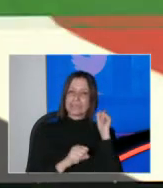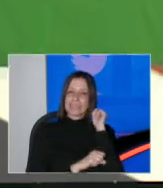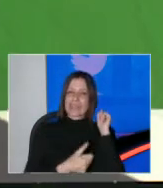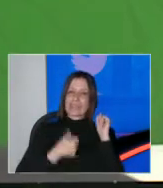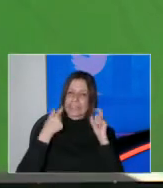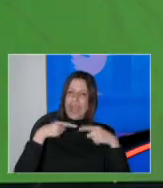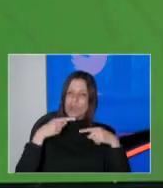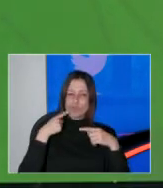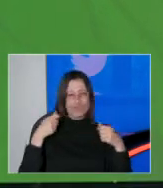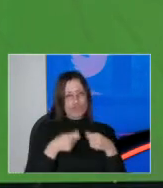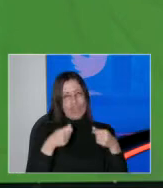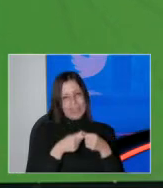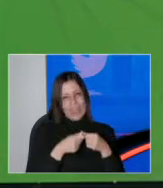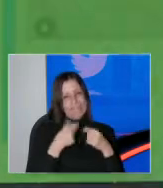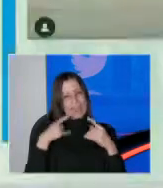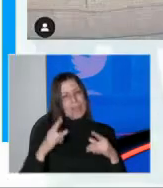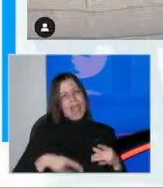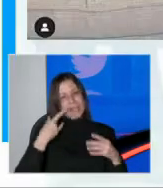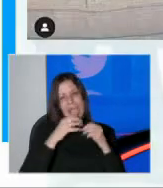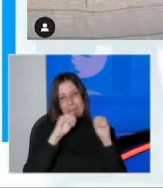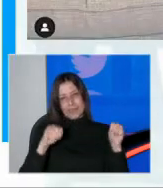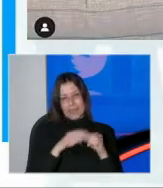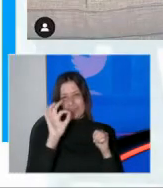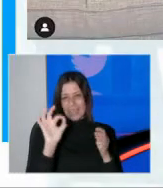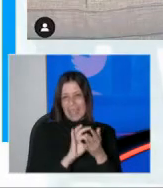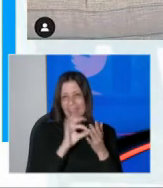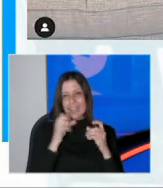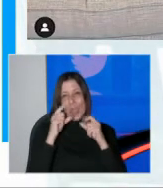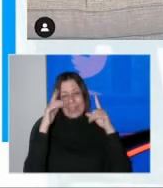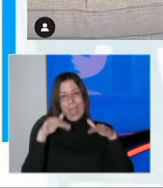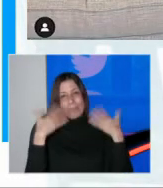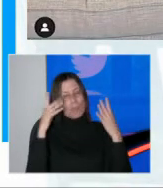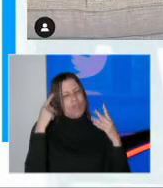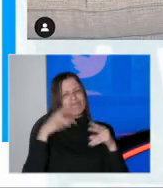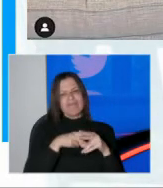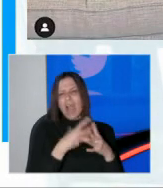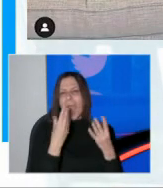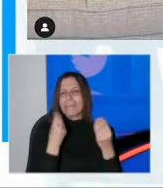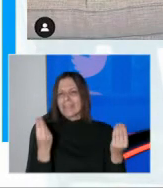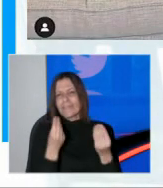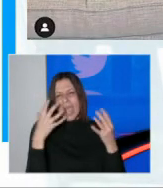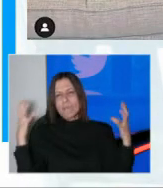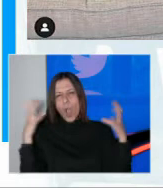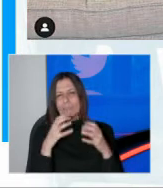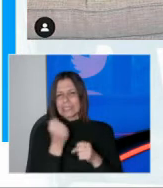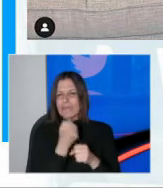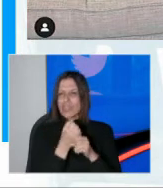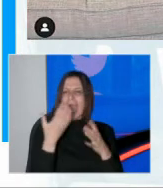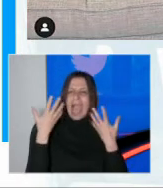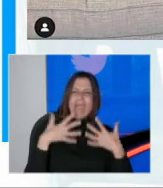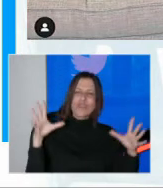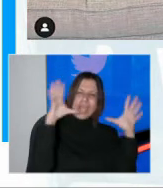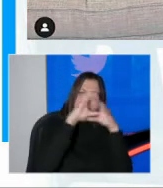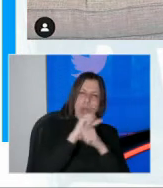רול משתף אותנו בחוויה המשפחתית שלו וכותב ככה, התעוררתי הבוקר עם ראש טרוד במלא דברים, עומס בעבודה, עייפות